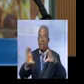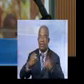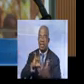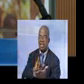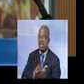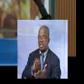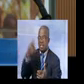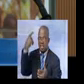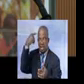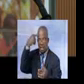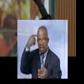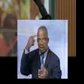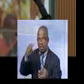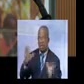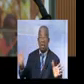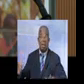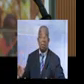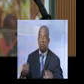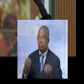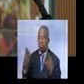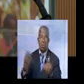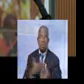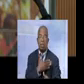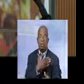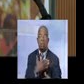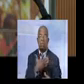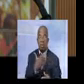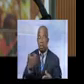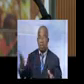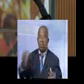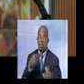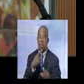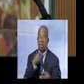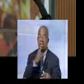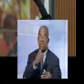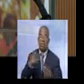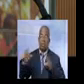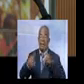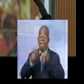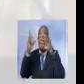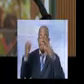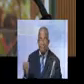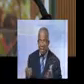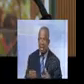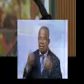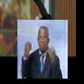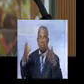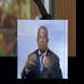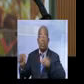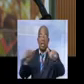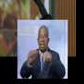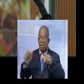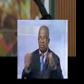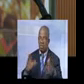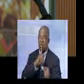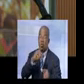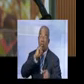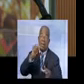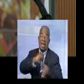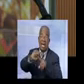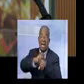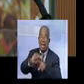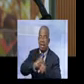Certaines sont en cours de réalisation et beaucoup d'autres n'ont pas trouvé application. J'invite l'ensemble